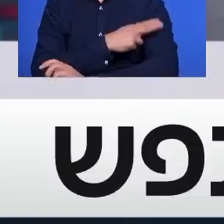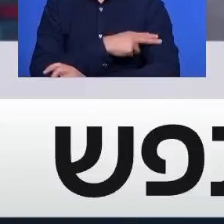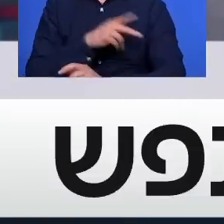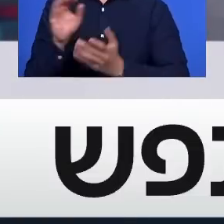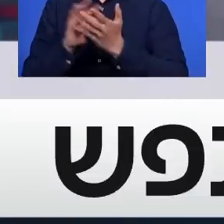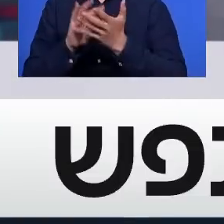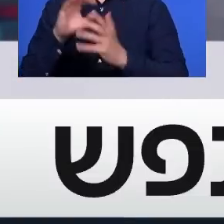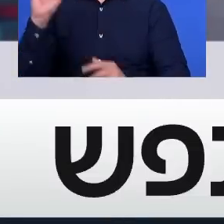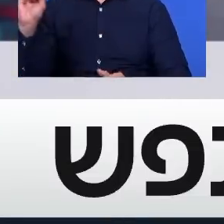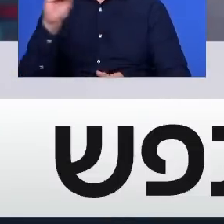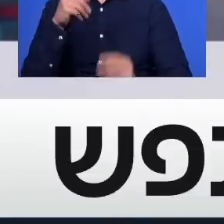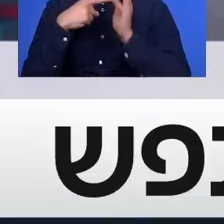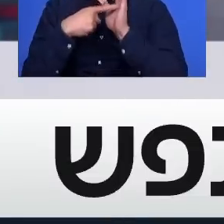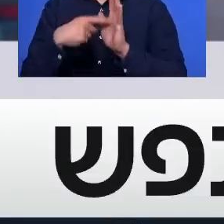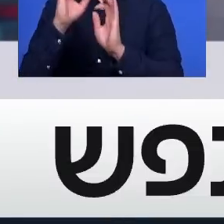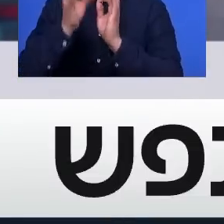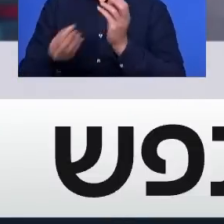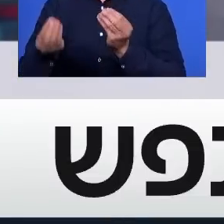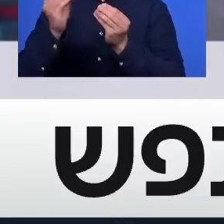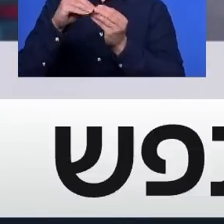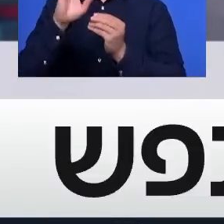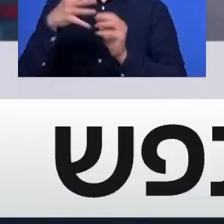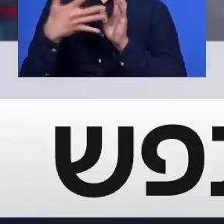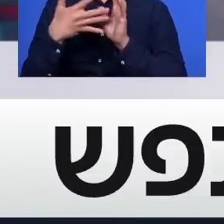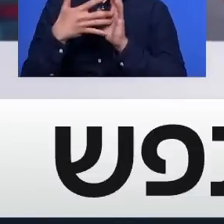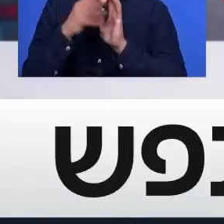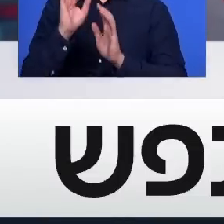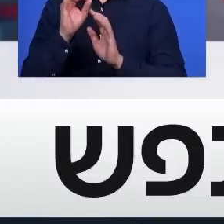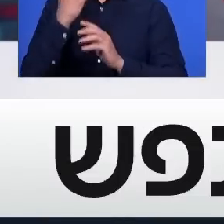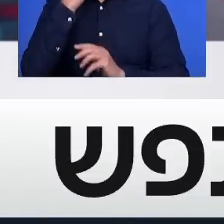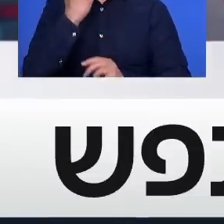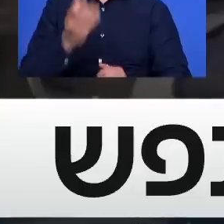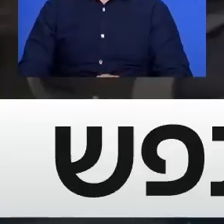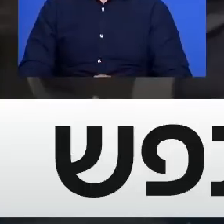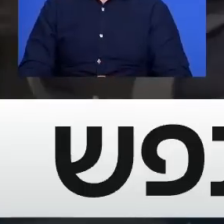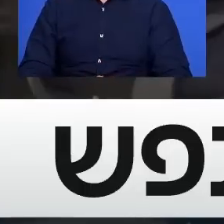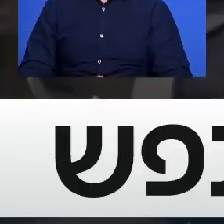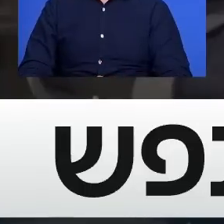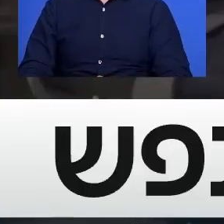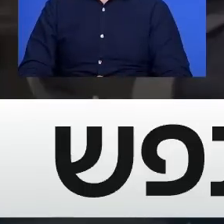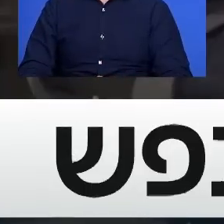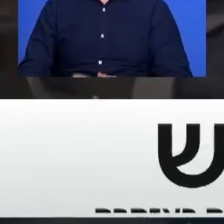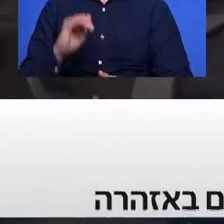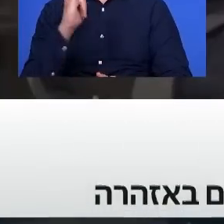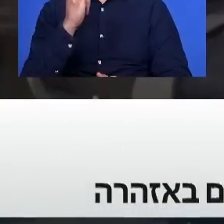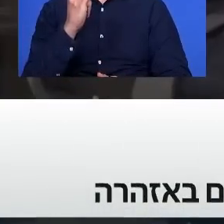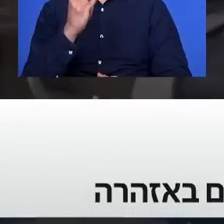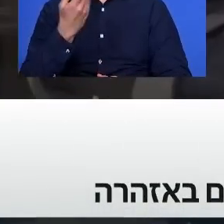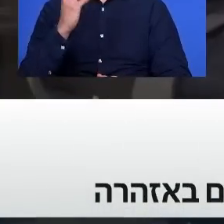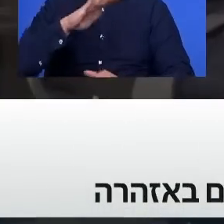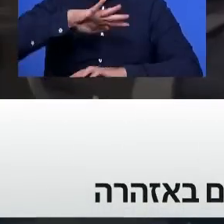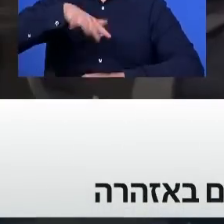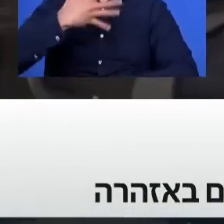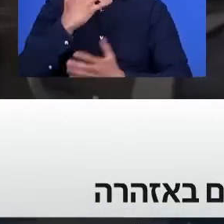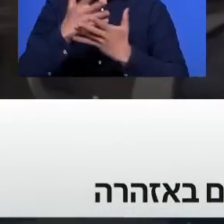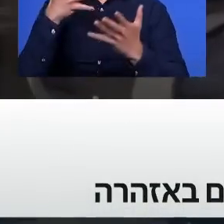משטרה, אתה מביא, משה, פרטים נוספים מהחקירה של הטרגדיה הזאת. כן, מיכל, במשך יותר מחמש שעות